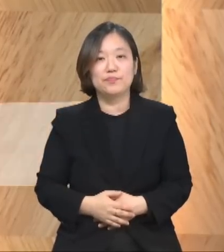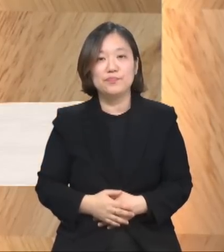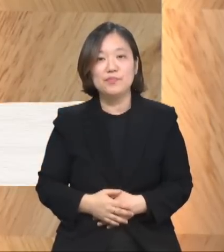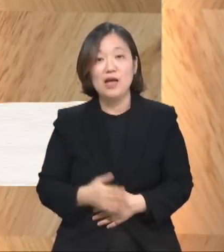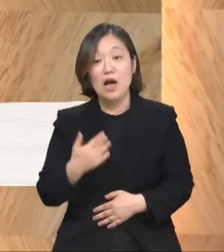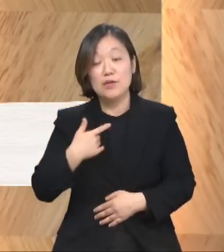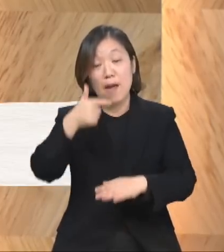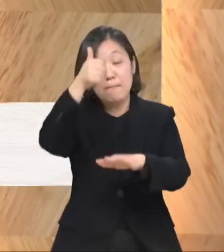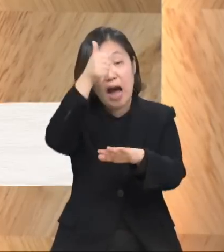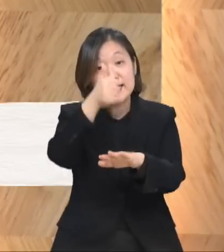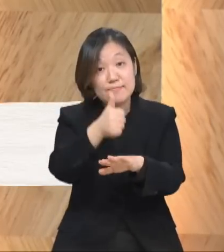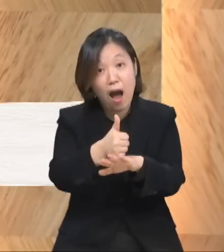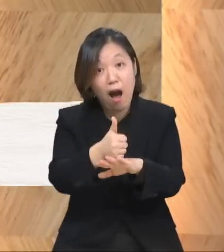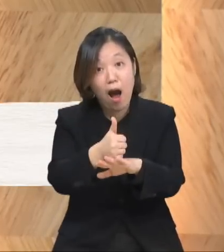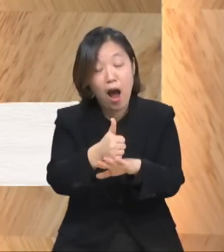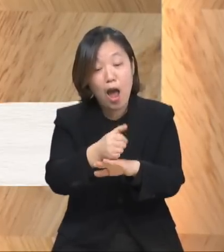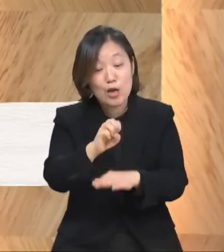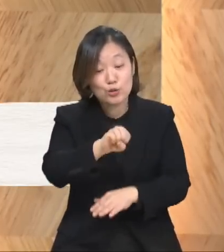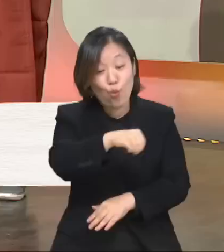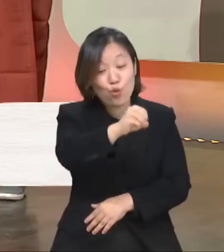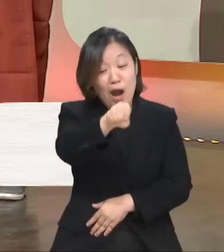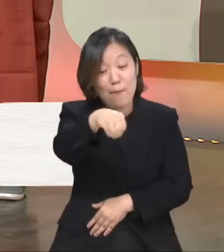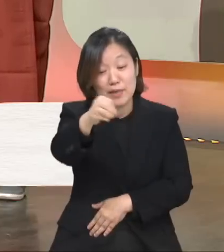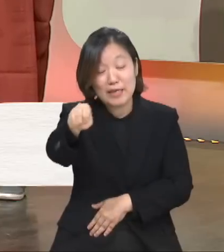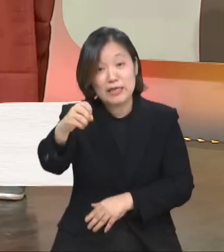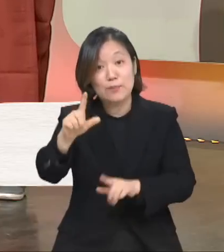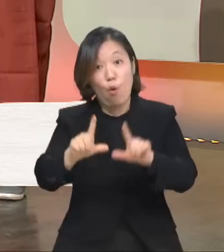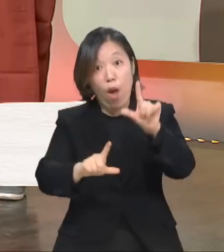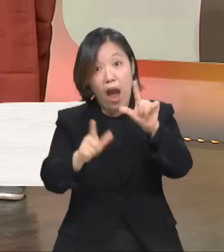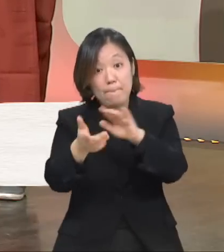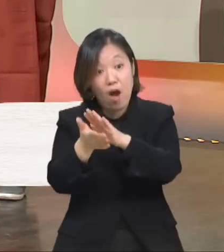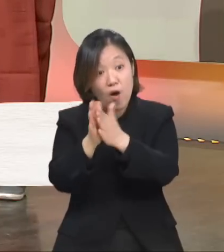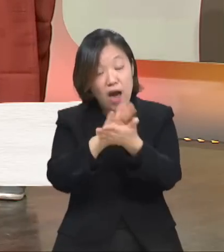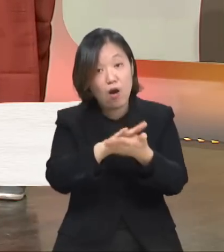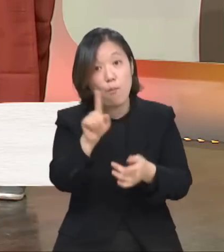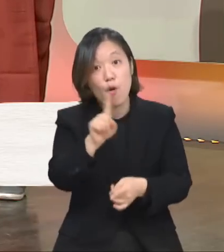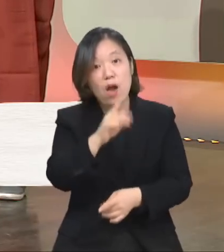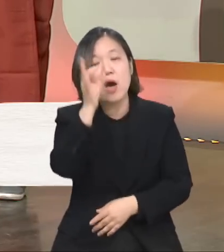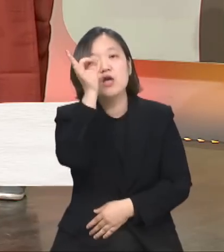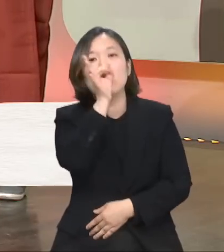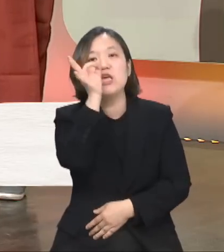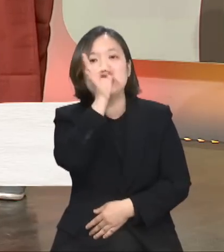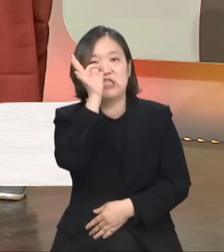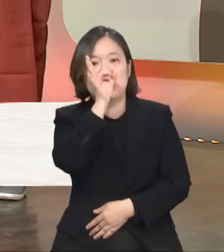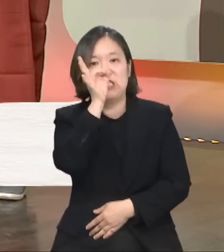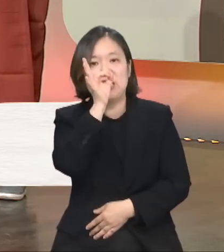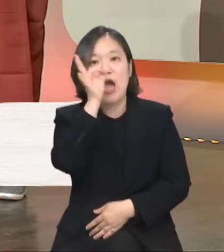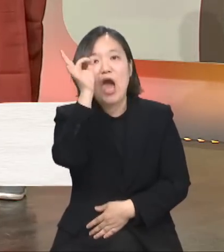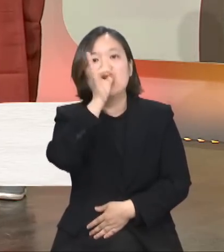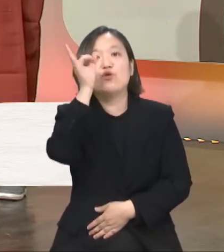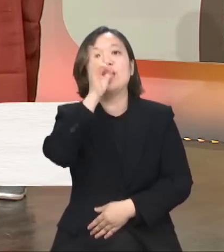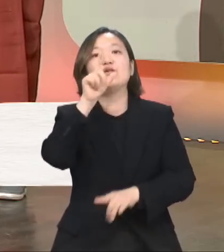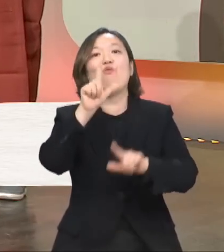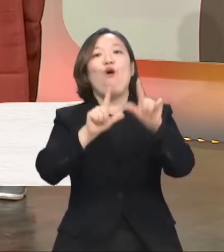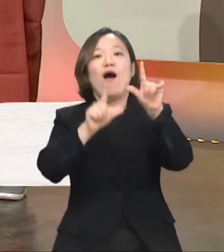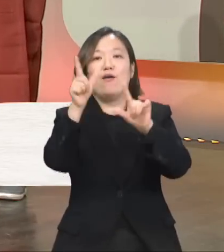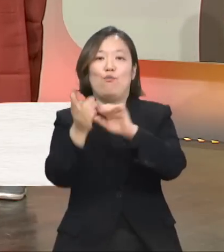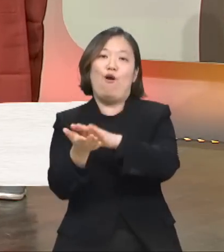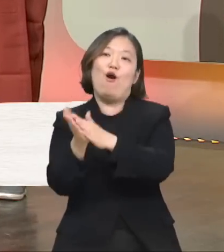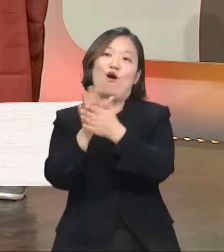마지막에 동그라미 속에서 돼지 형상이 나타났습니다 되지가 나타날 때 돼지